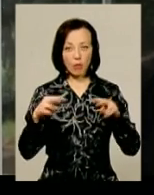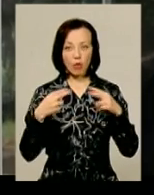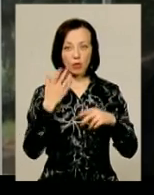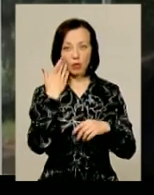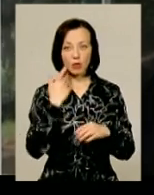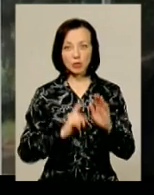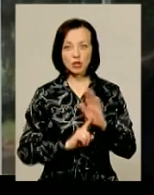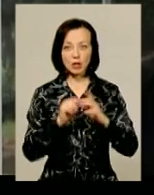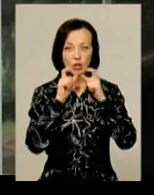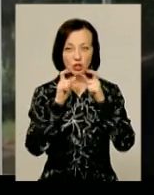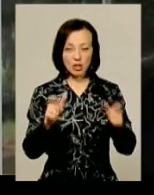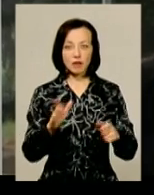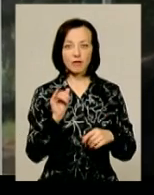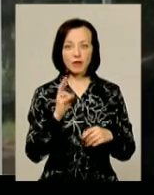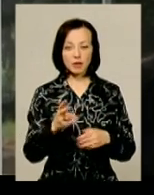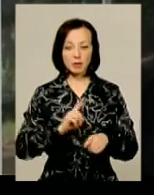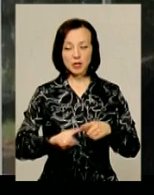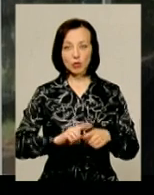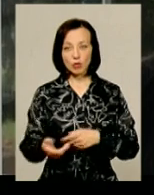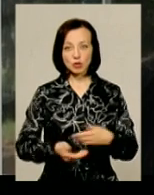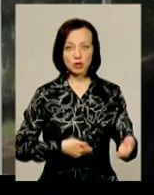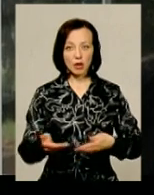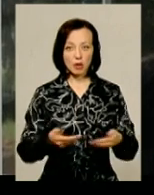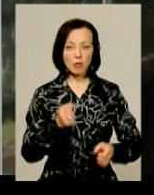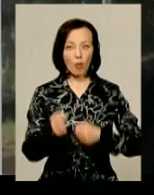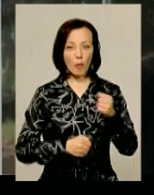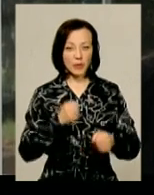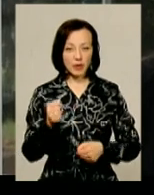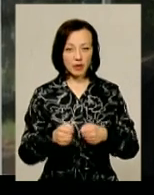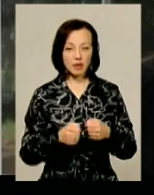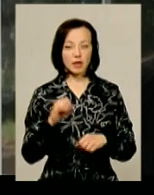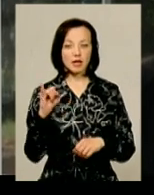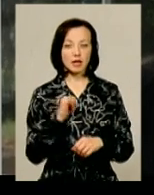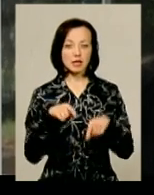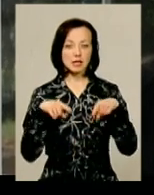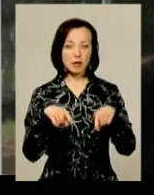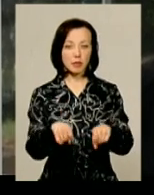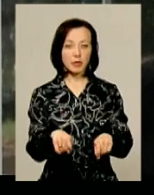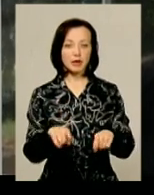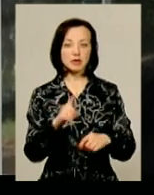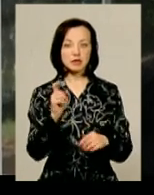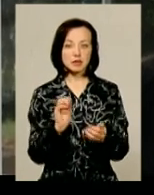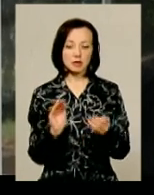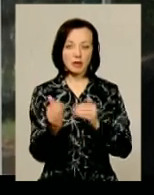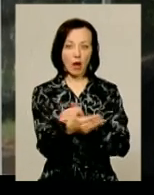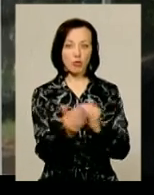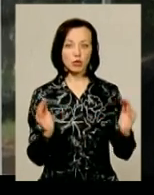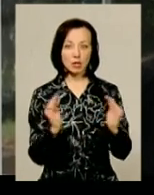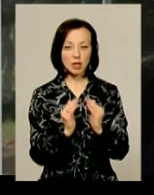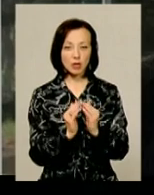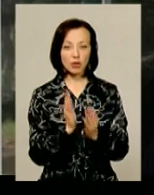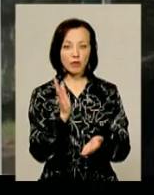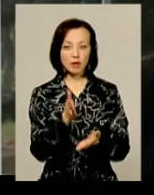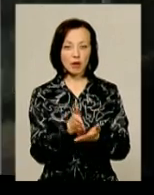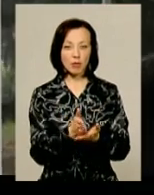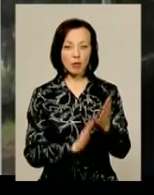Коли ми почали вже кричати, він вже прискореним таким шагом він побіг і забіг за будинок в